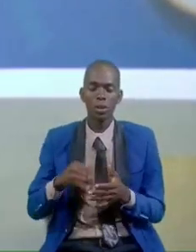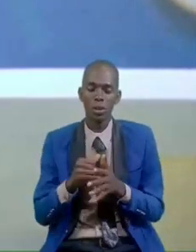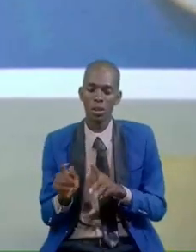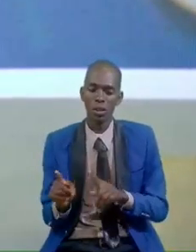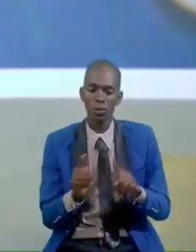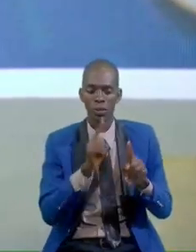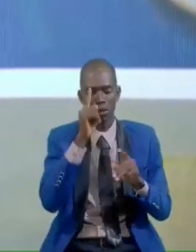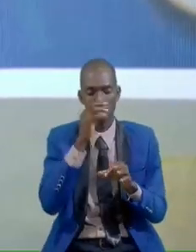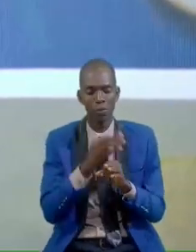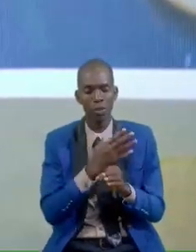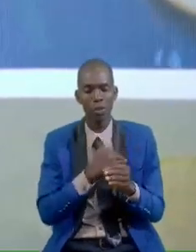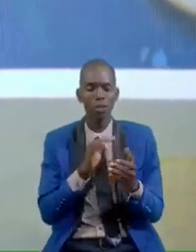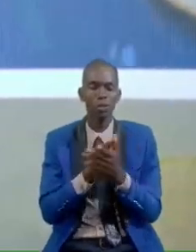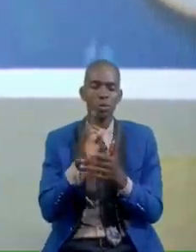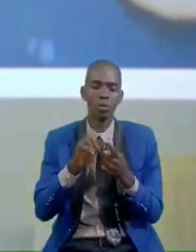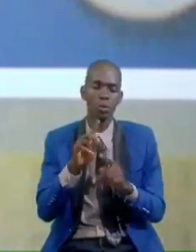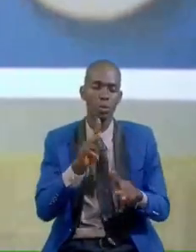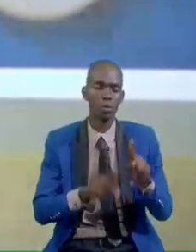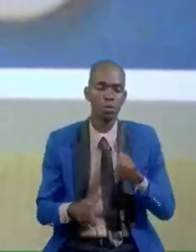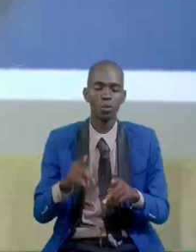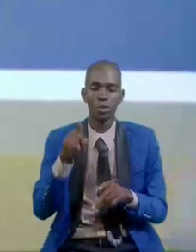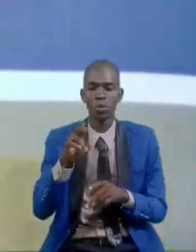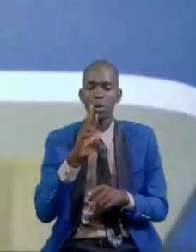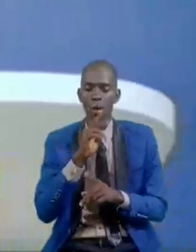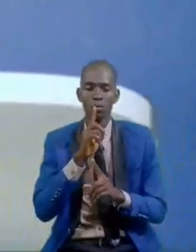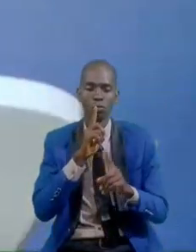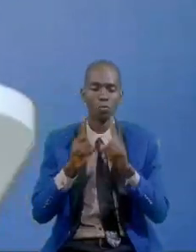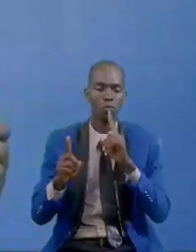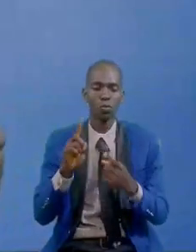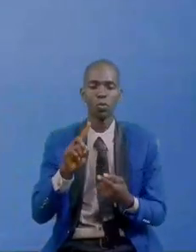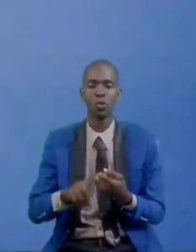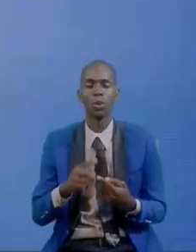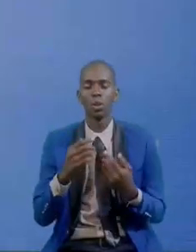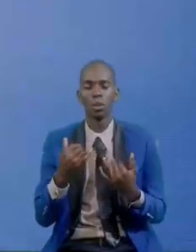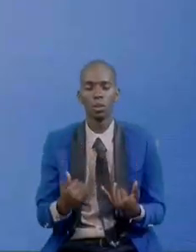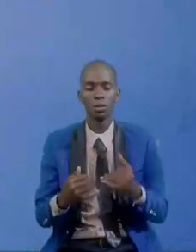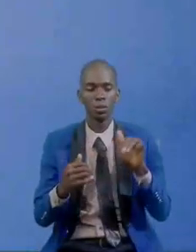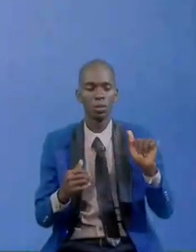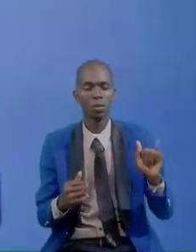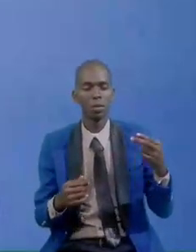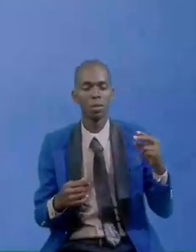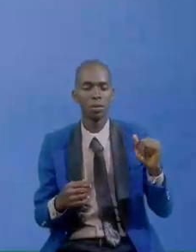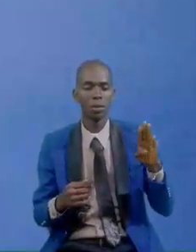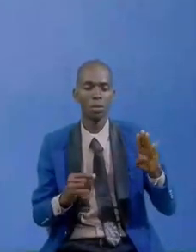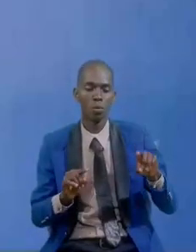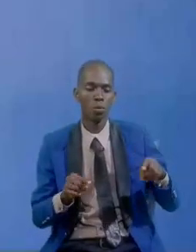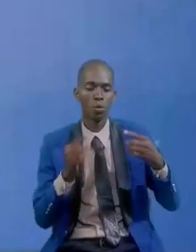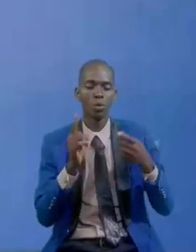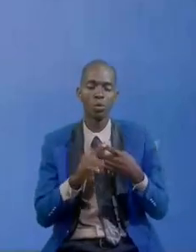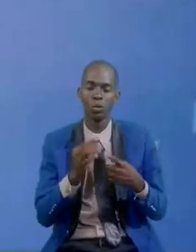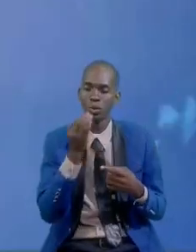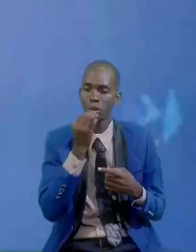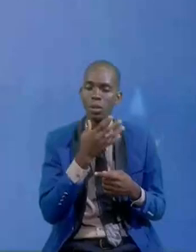au peuple à qui tu parles. Achab monta pour manger et pour